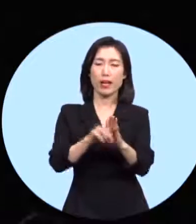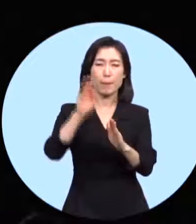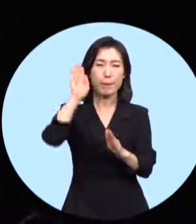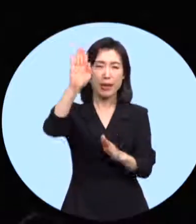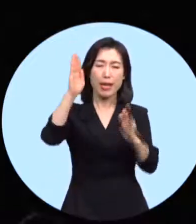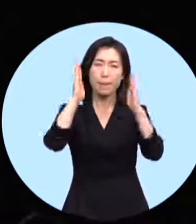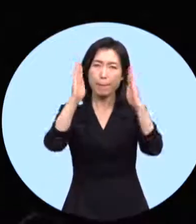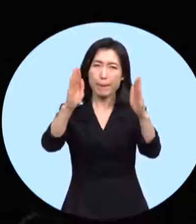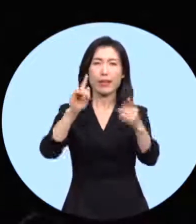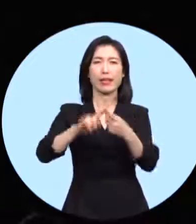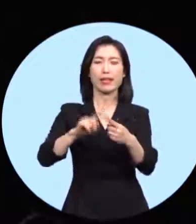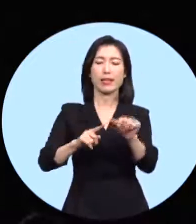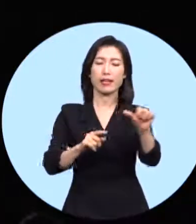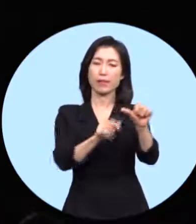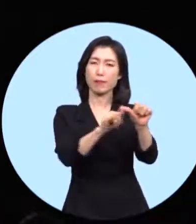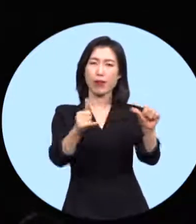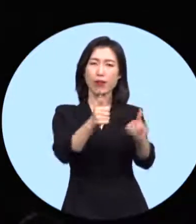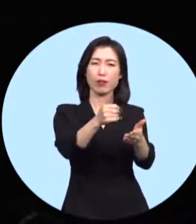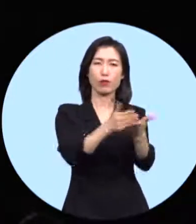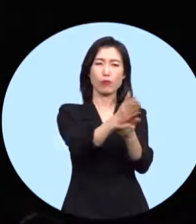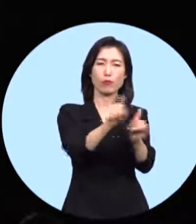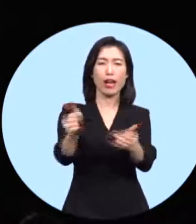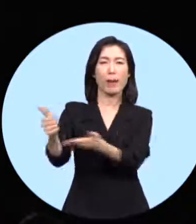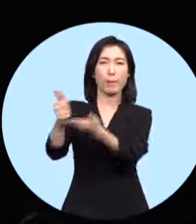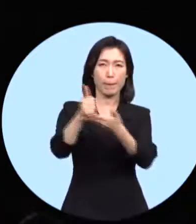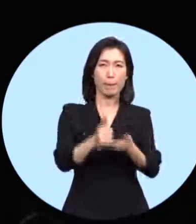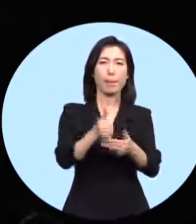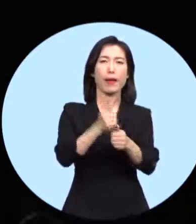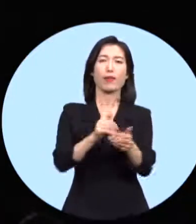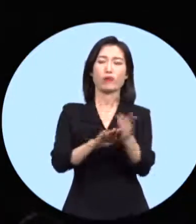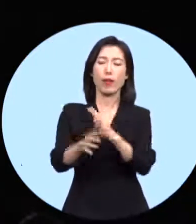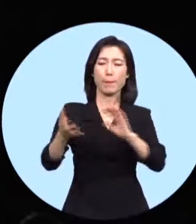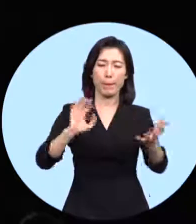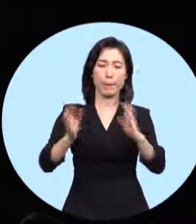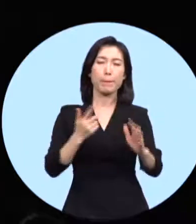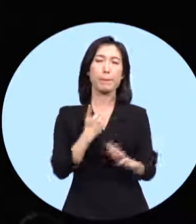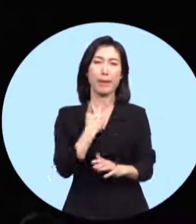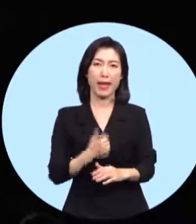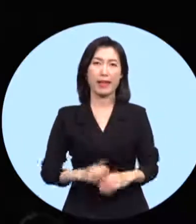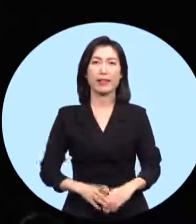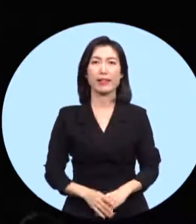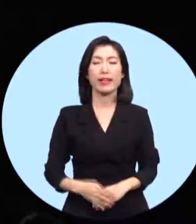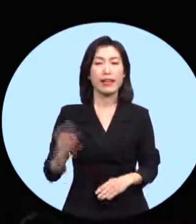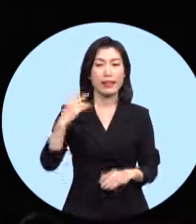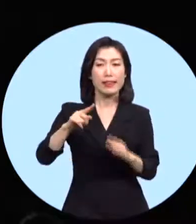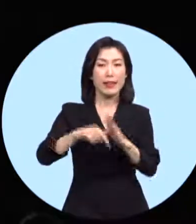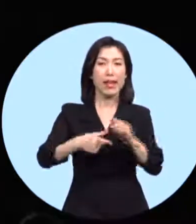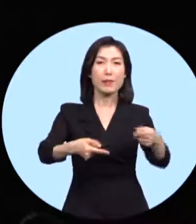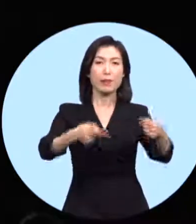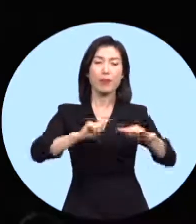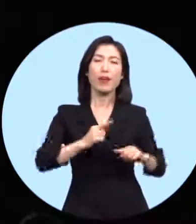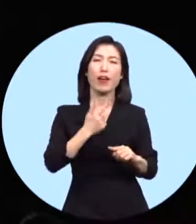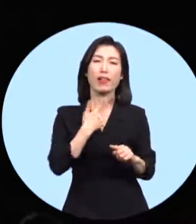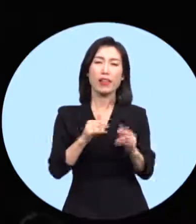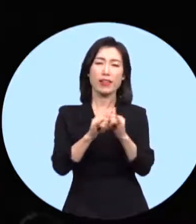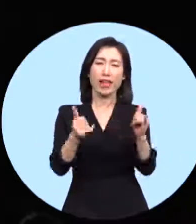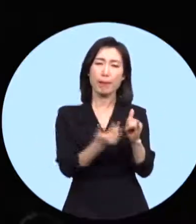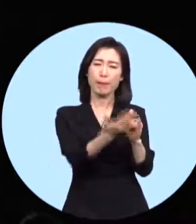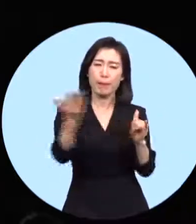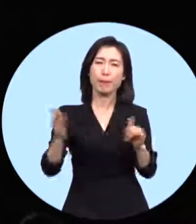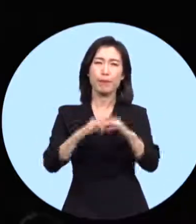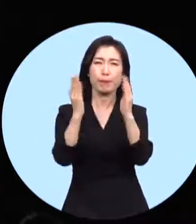대해 5분의 전문가를 모시고 이야기를 나누었습니다. 그때 참여하셨던 많은